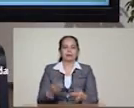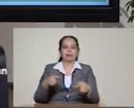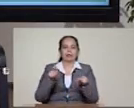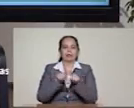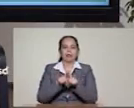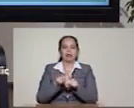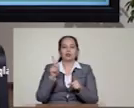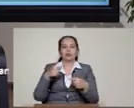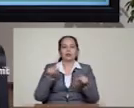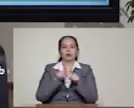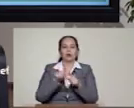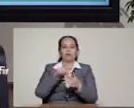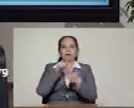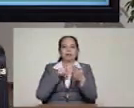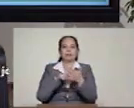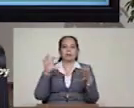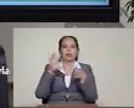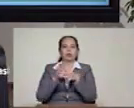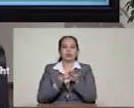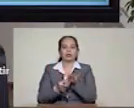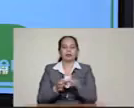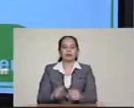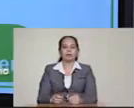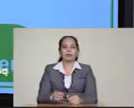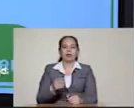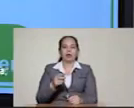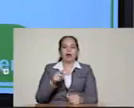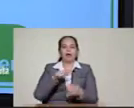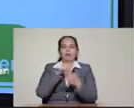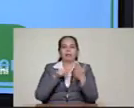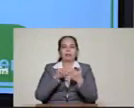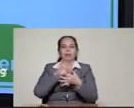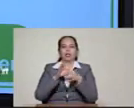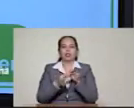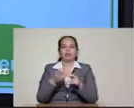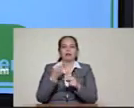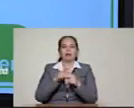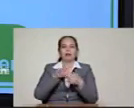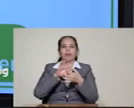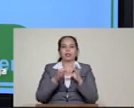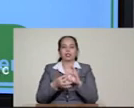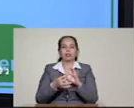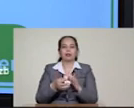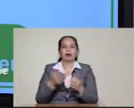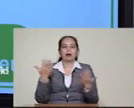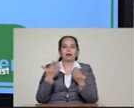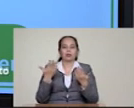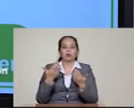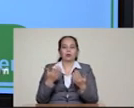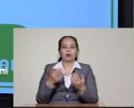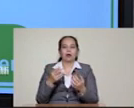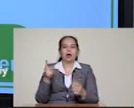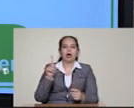Итак, что же такое вопросительное предложение? Вопросительное предложение – это предложение, в которых